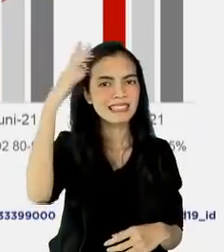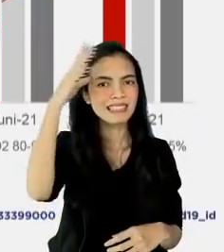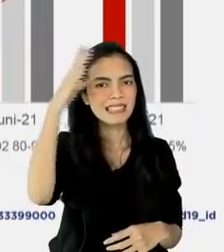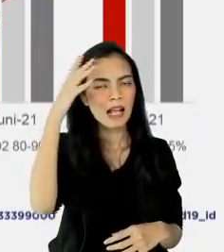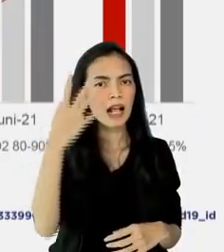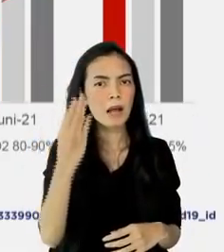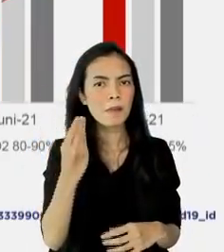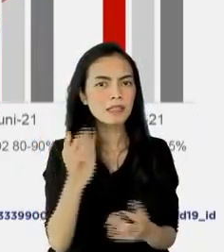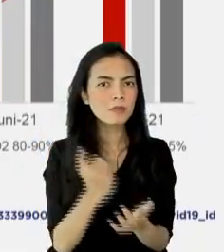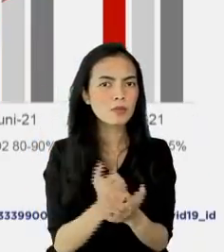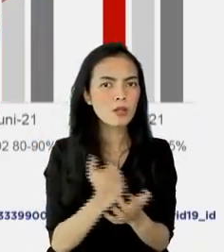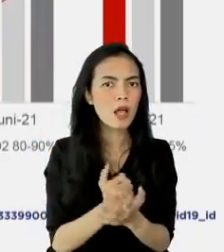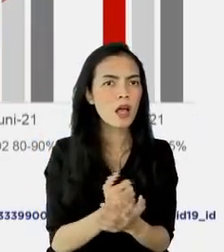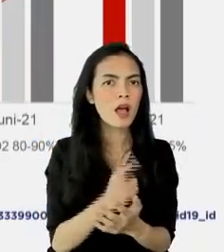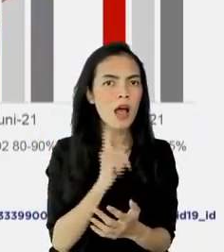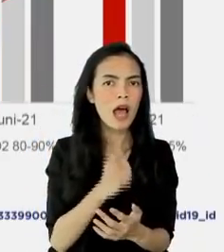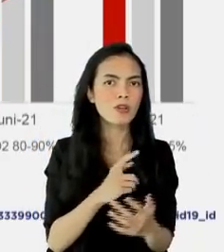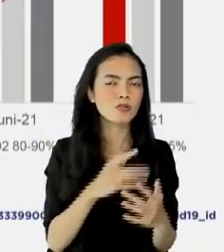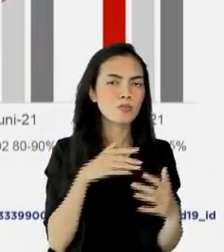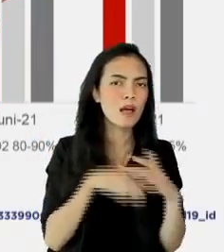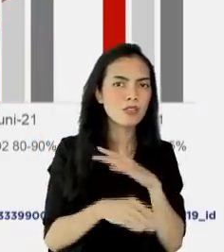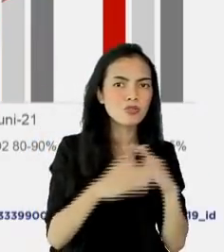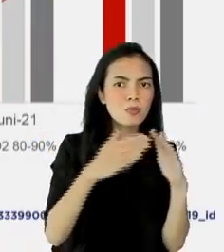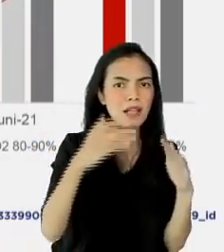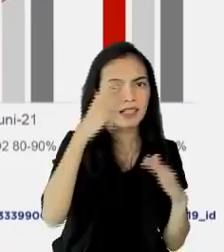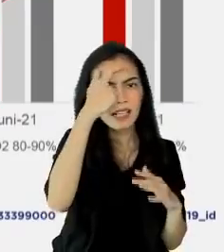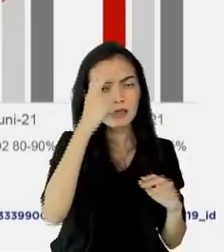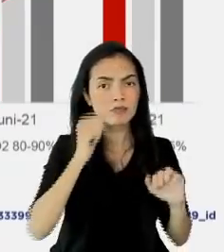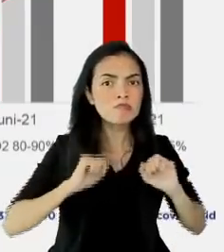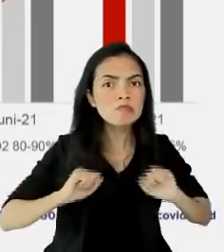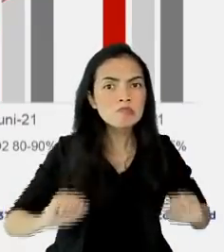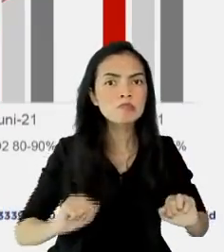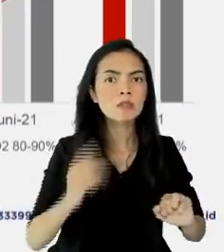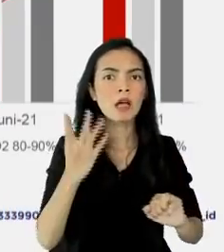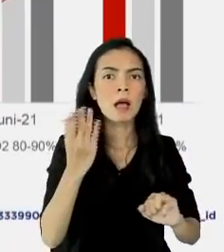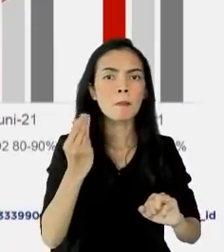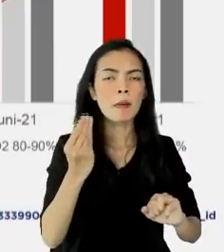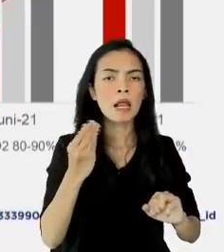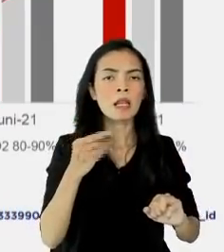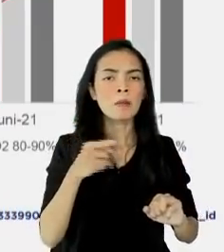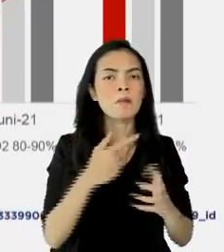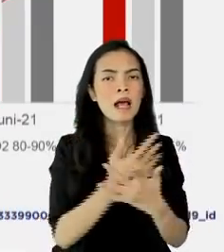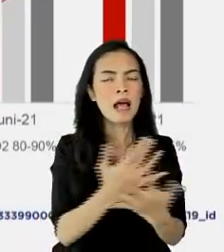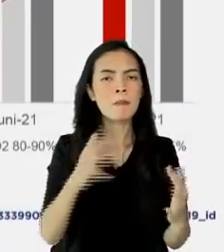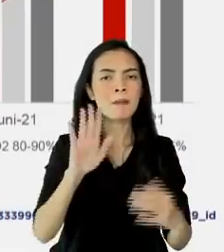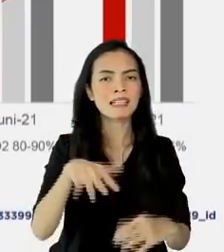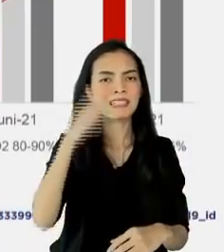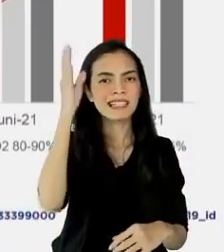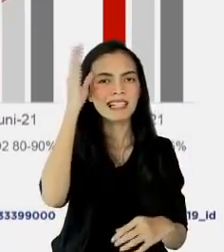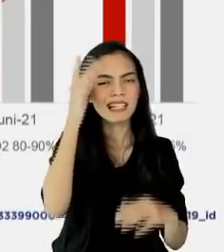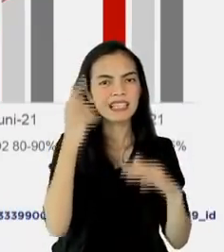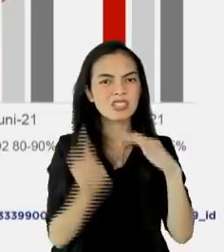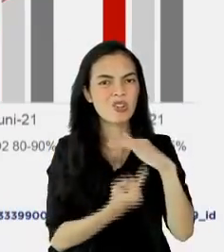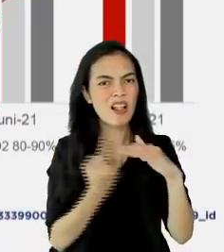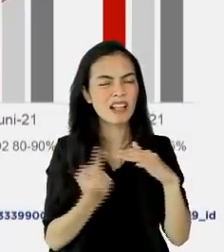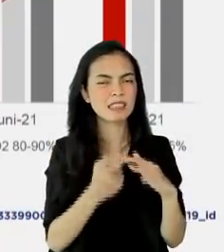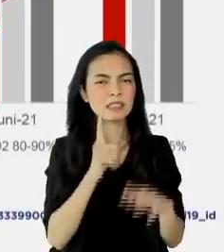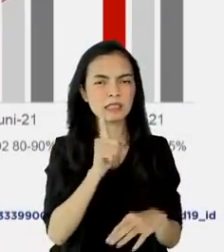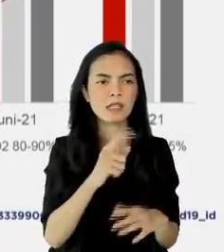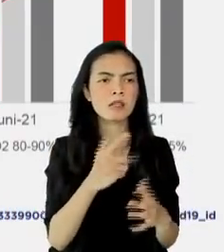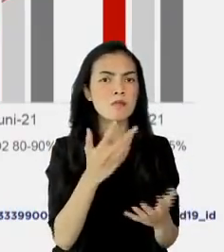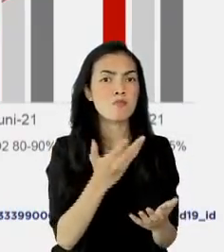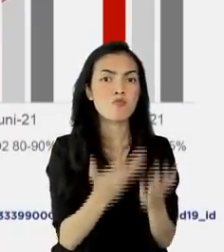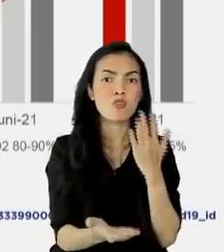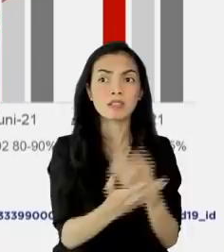nih kapan sih waktunya sudah harus emergensi dan harus ke rumah sakit. Ini masih belum dimengerti nih oleh masyarakat yang isoman sebetulnya.